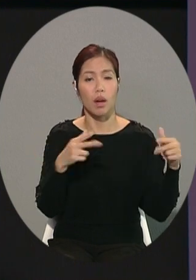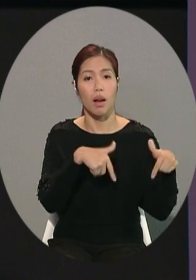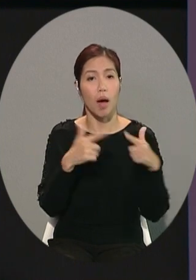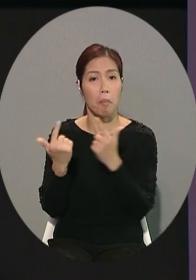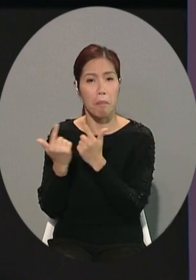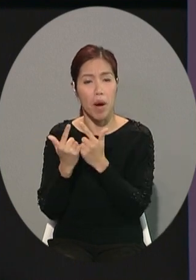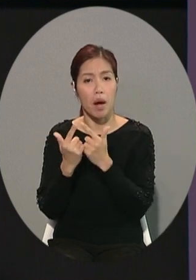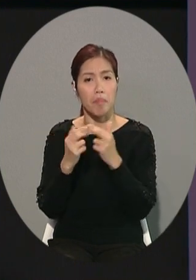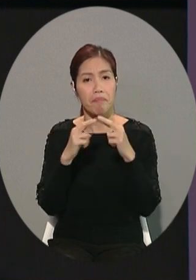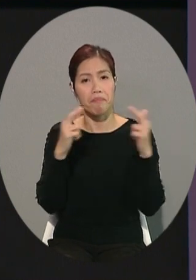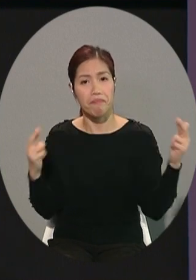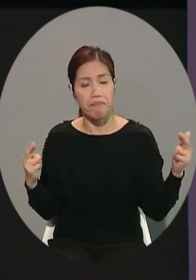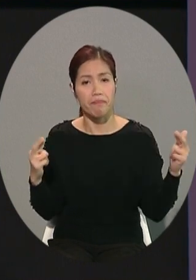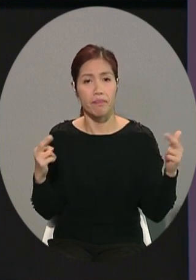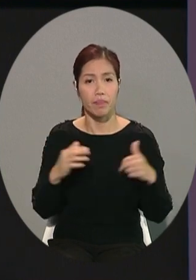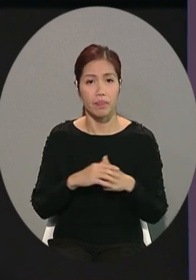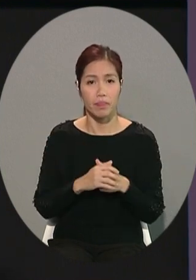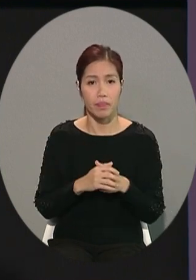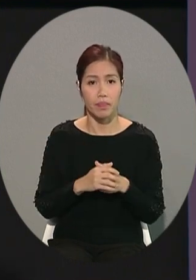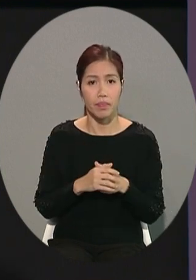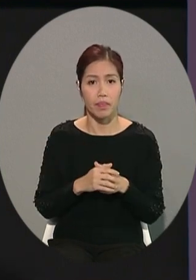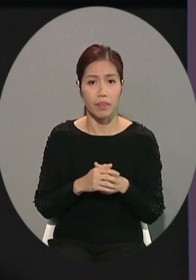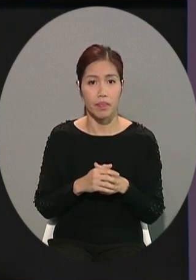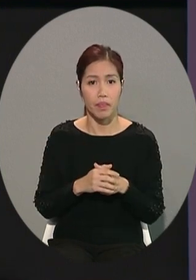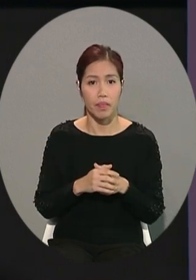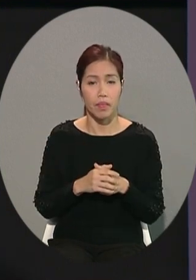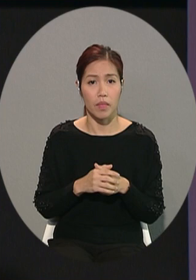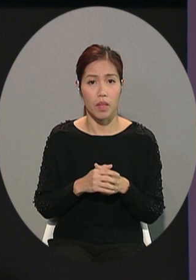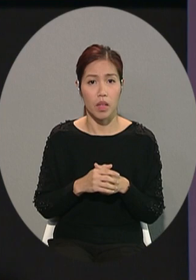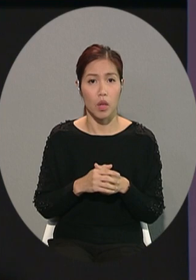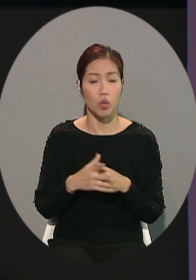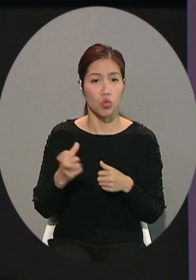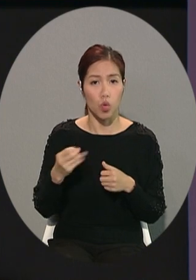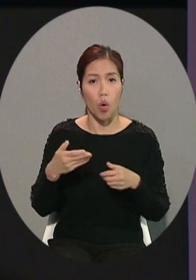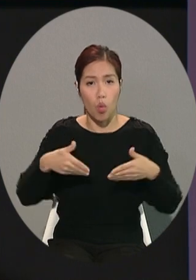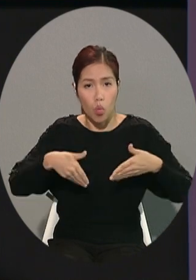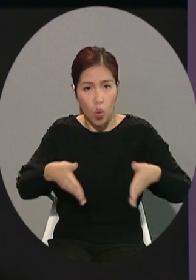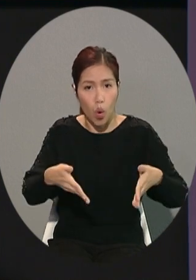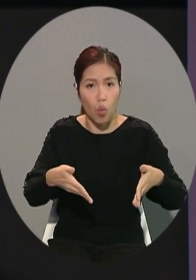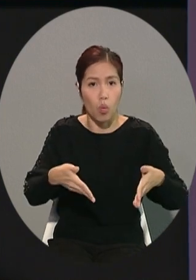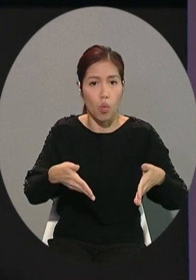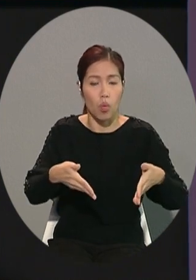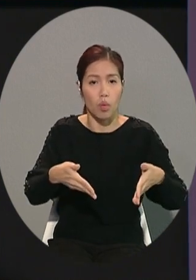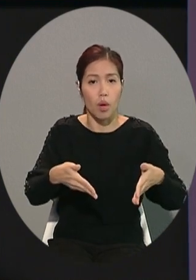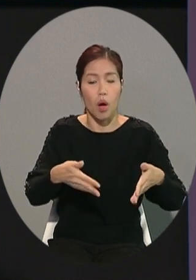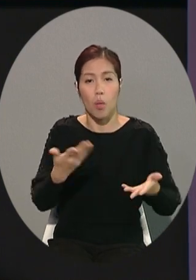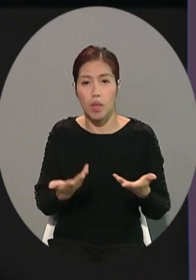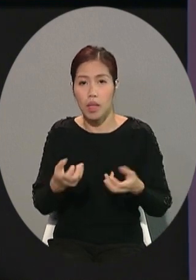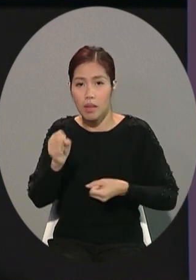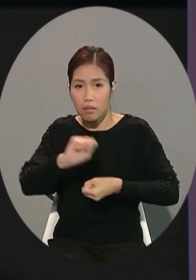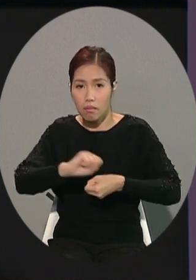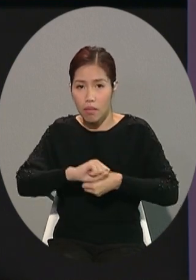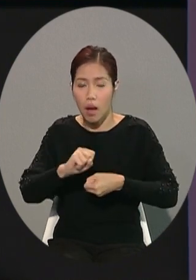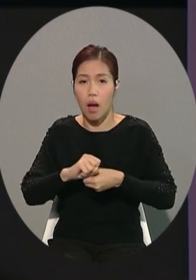諗，其實我覺得你不外乎啦，咁你係一係開多條路，或者加多一啲唔同嘅通道啊，或者係一啲